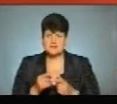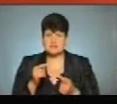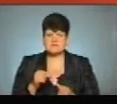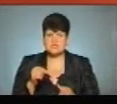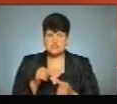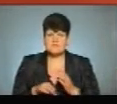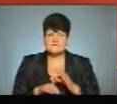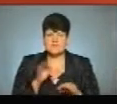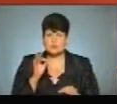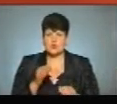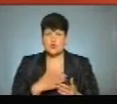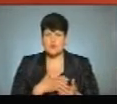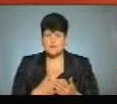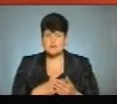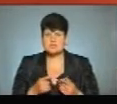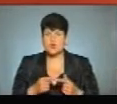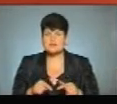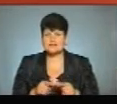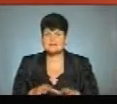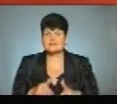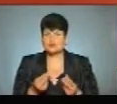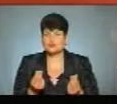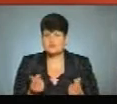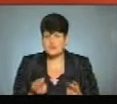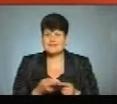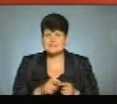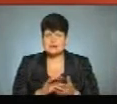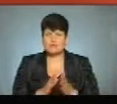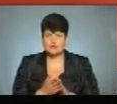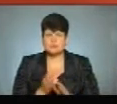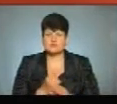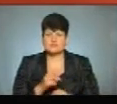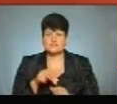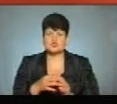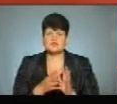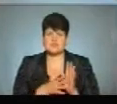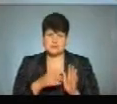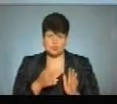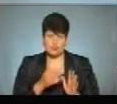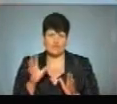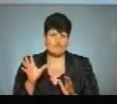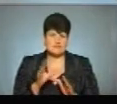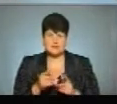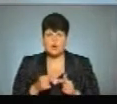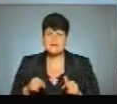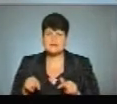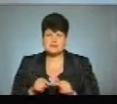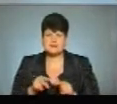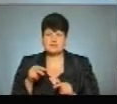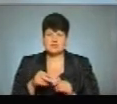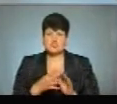визначають вибори громадських організацій, кому надають фінансування. І це положення, воно діє з 2019 року. Тобто всім організаціям, які